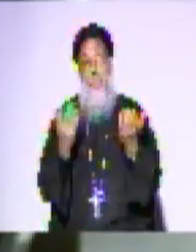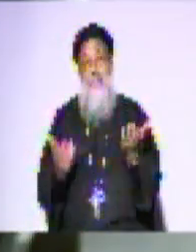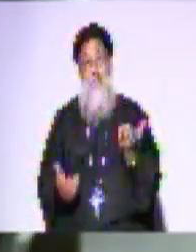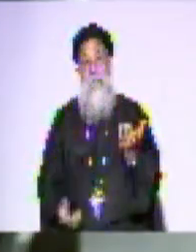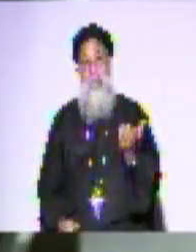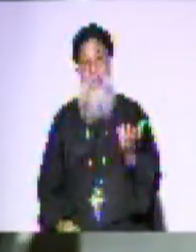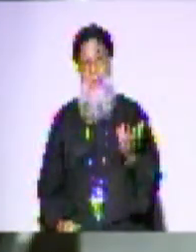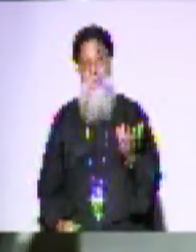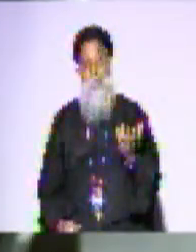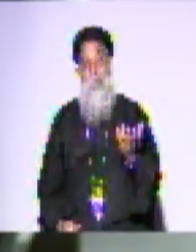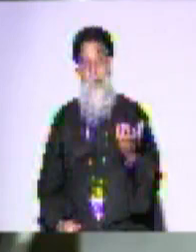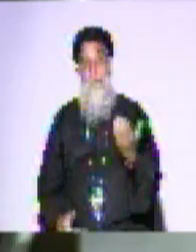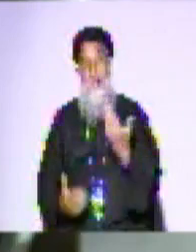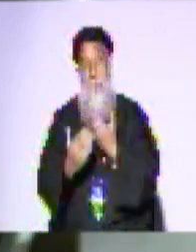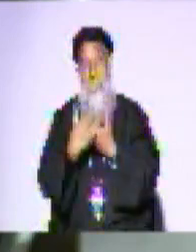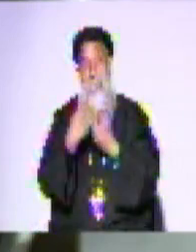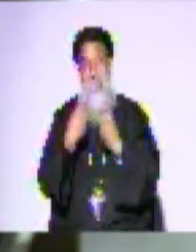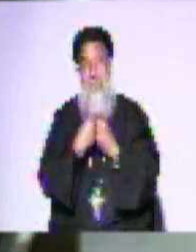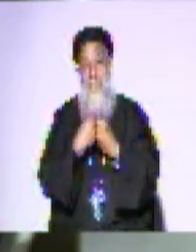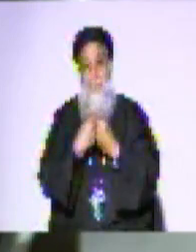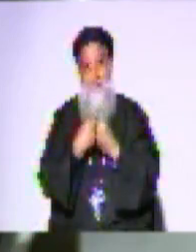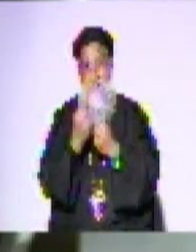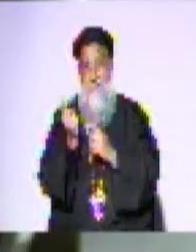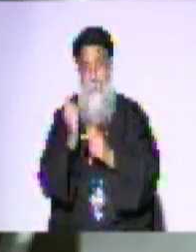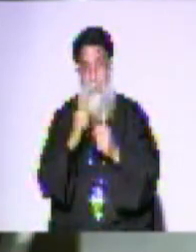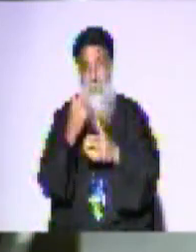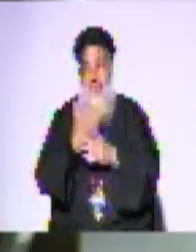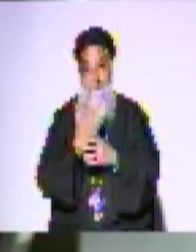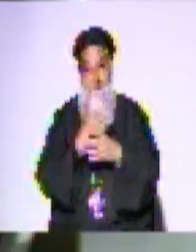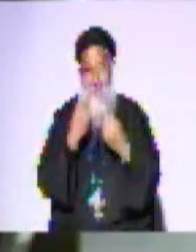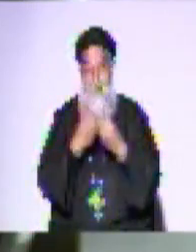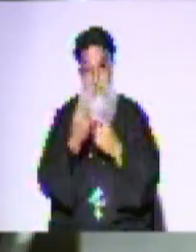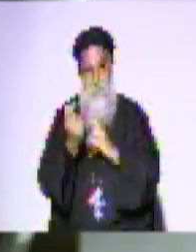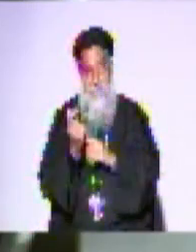يعني معه دي مهمة جدا، يعني بسببه، يعني